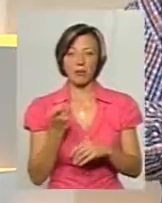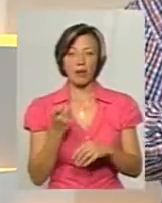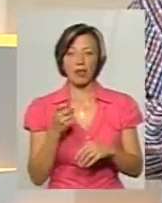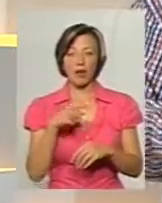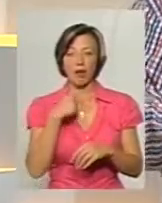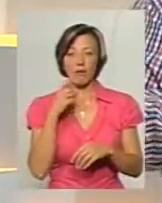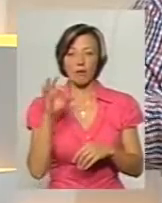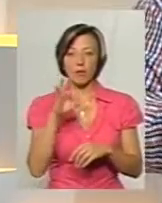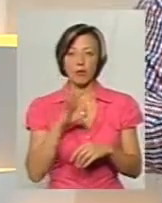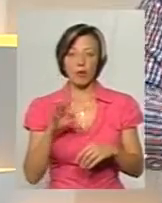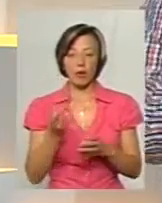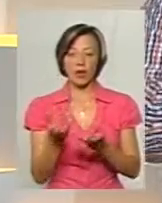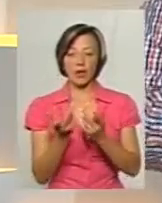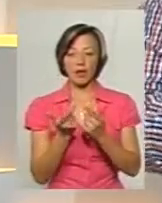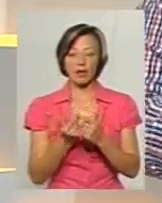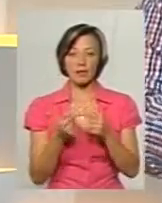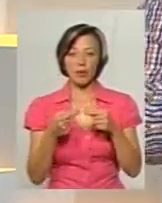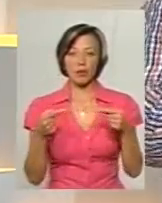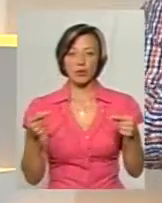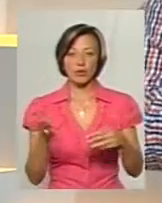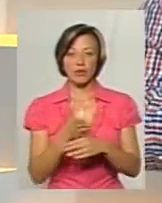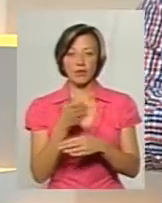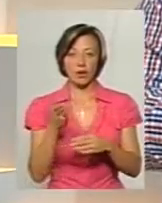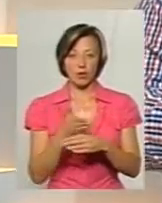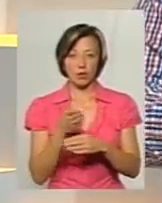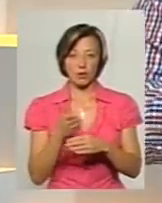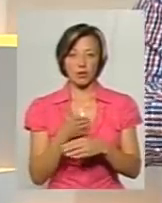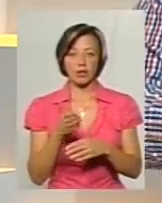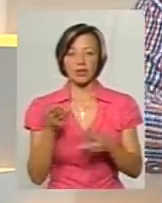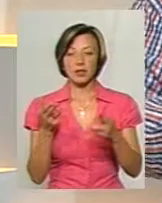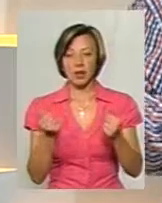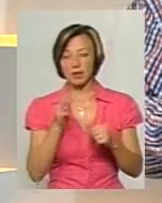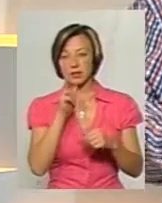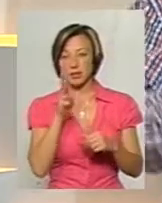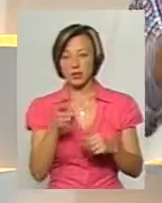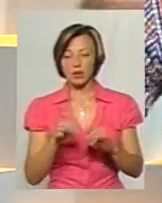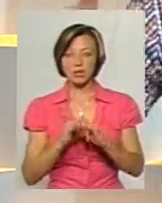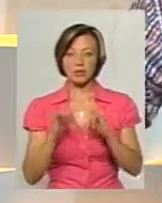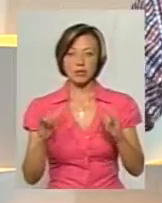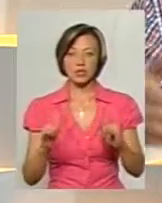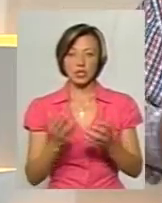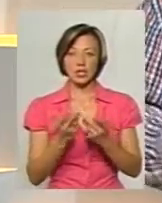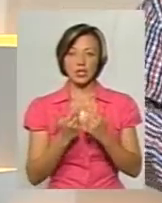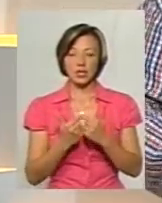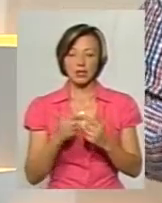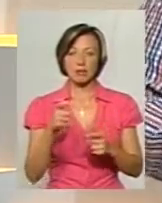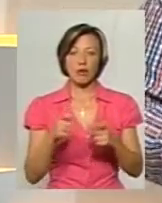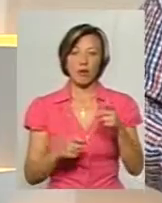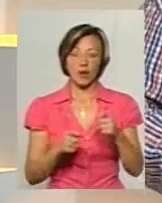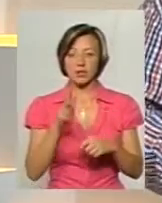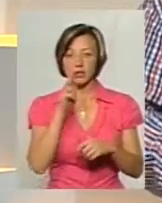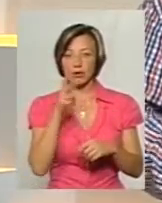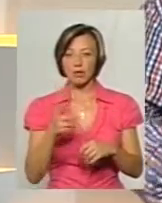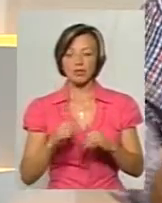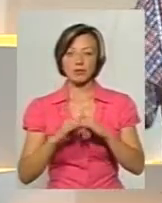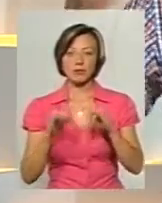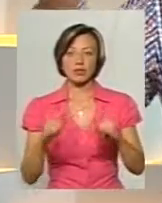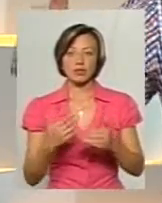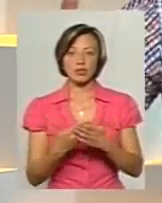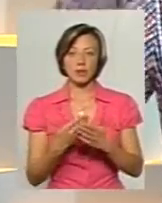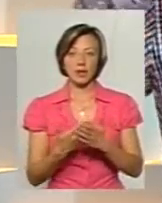говоримо про реальну кількість продуктів, яку ми виготовили. Да? Що за 3 роки ми збільшили кількість молока, за 3 роки ми збільшили